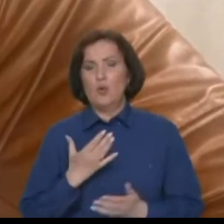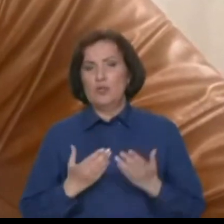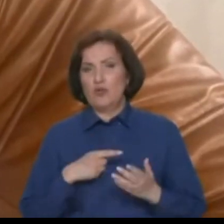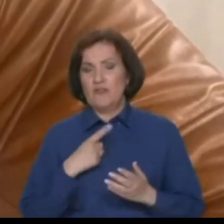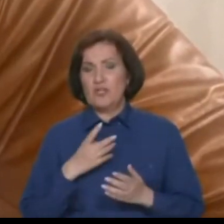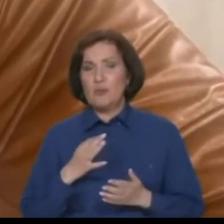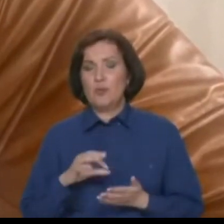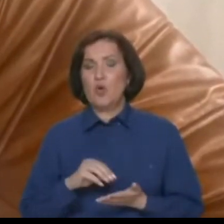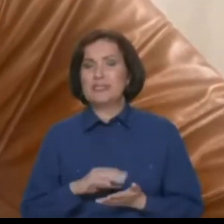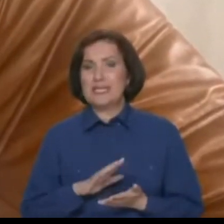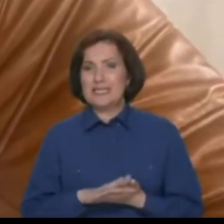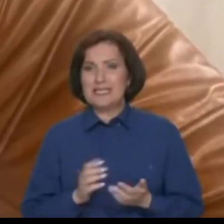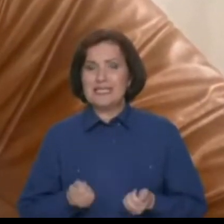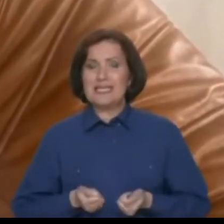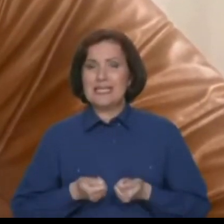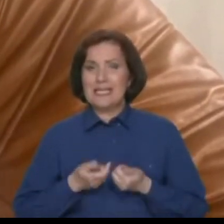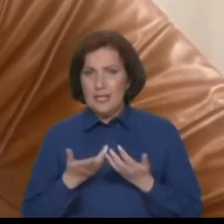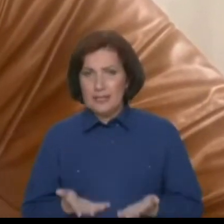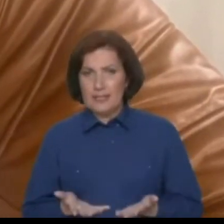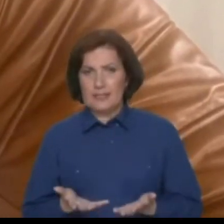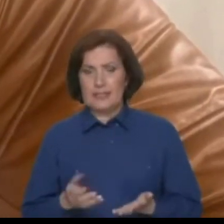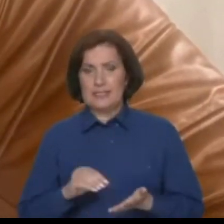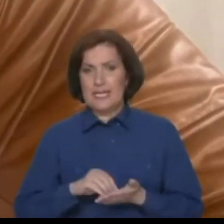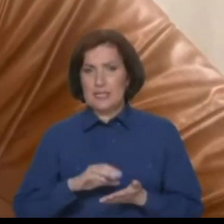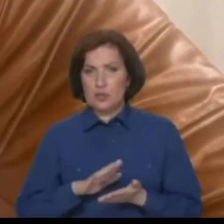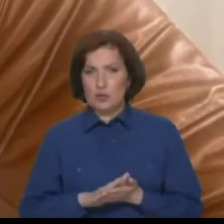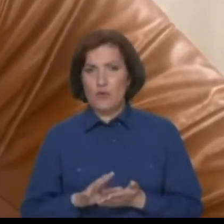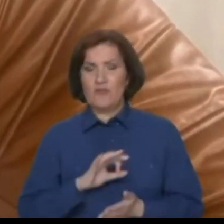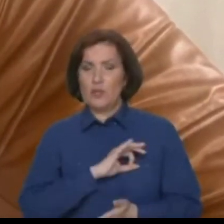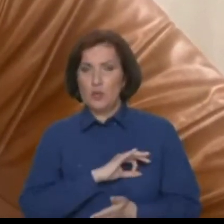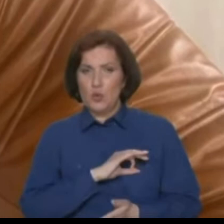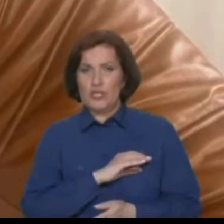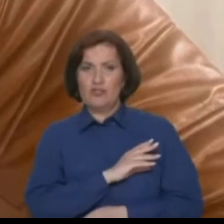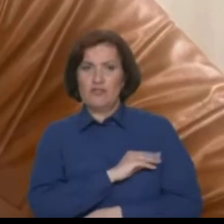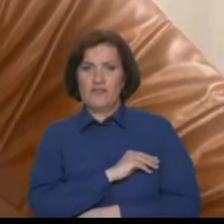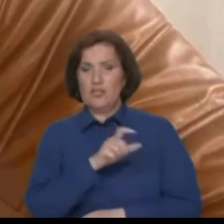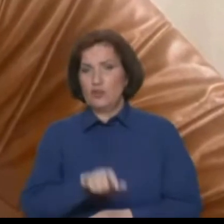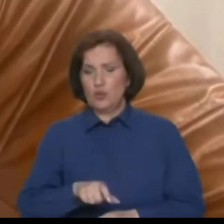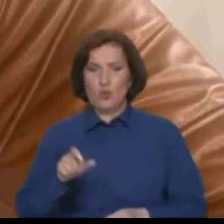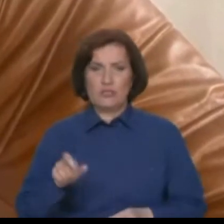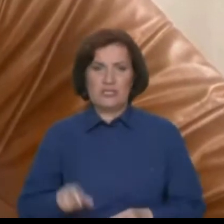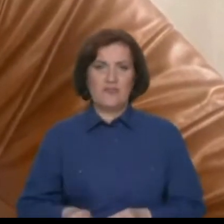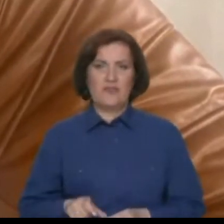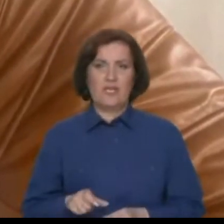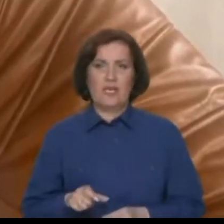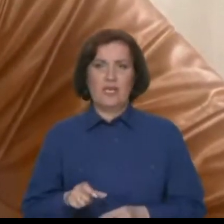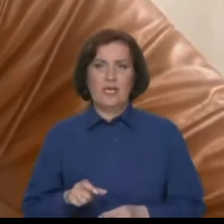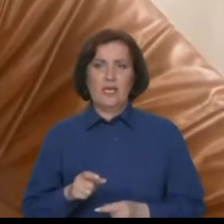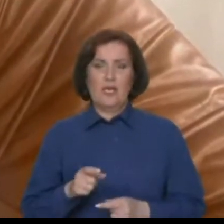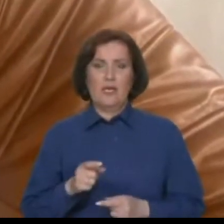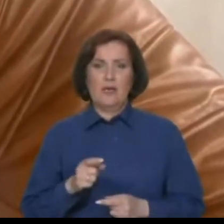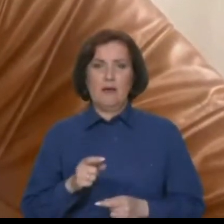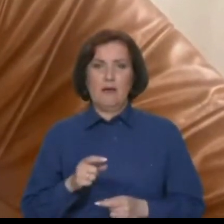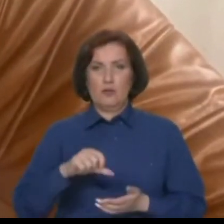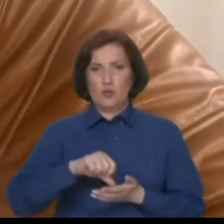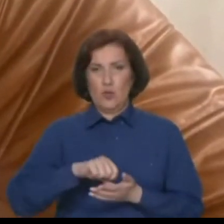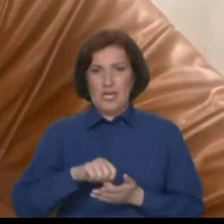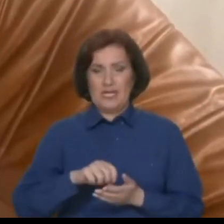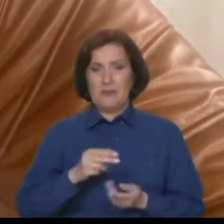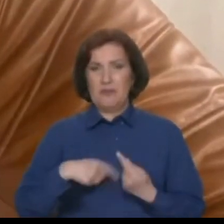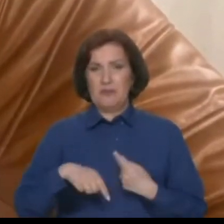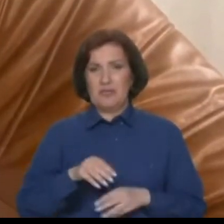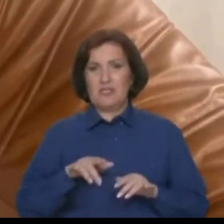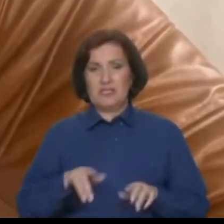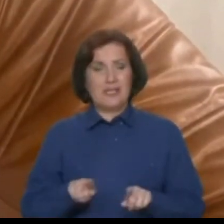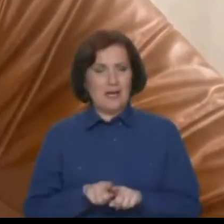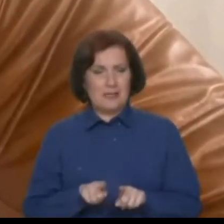про статистику, кількість зареєстрованих юридичних і фізичних осіб, суб'єктів підприємницької діяльності, практично така